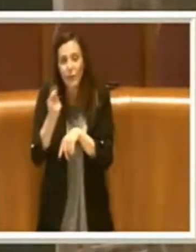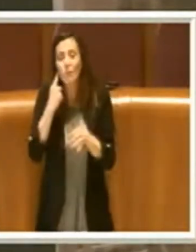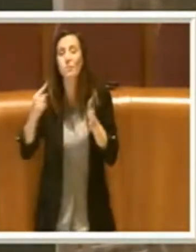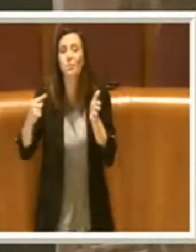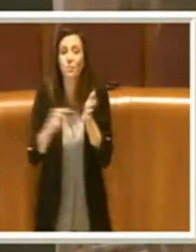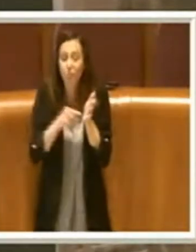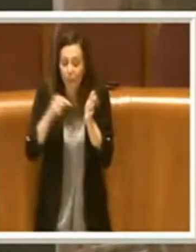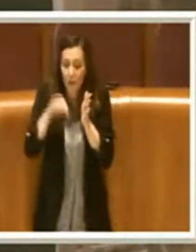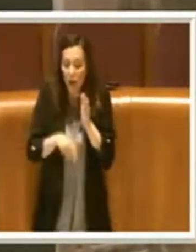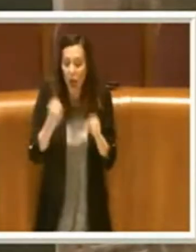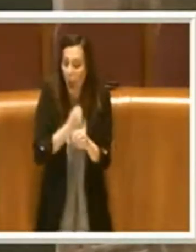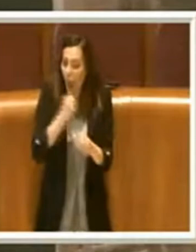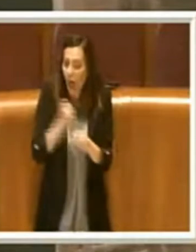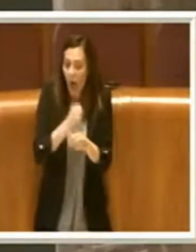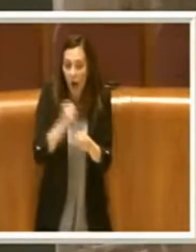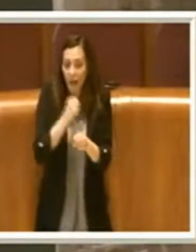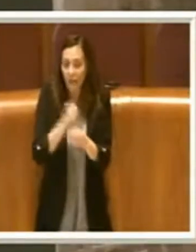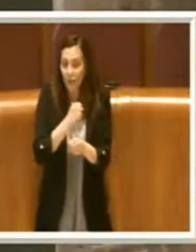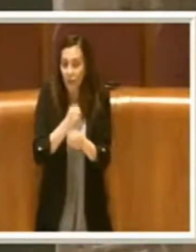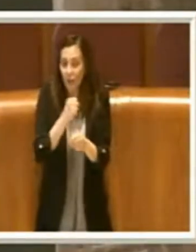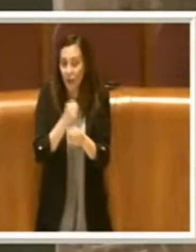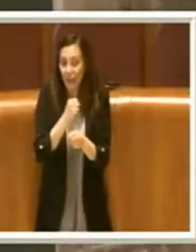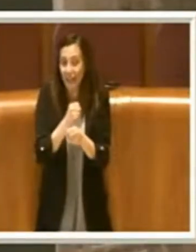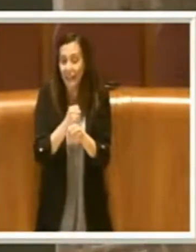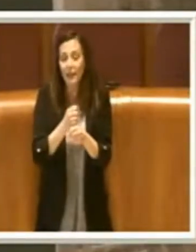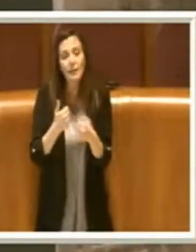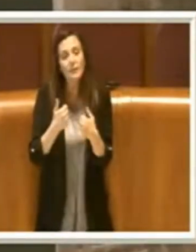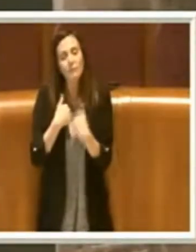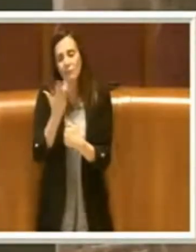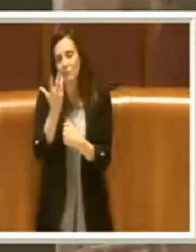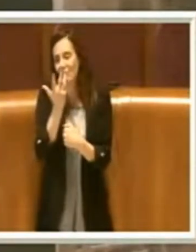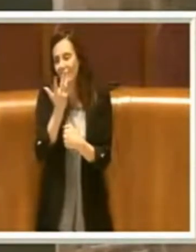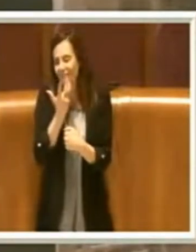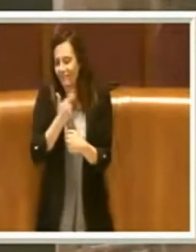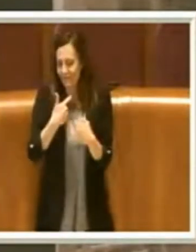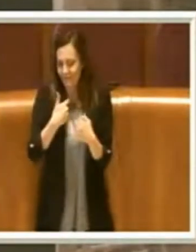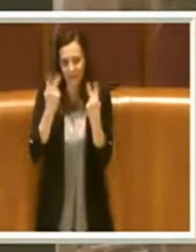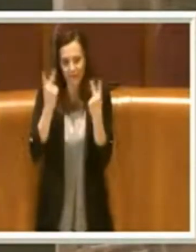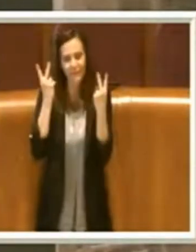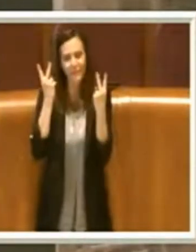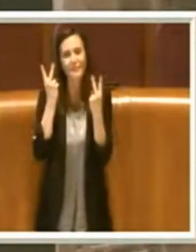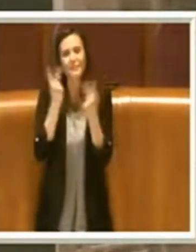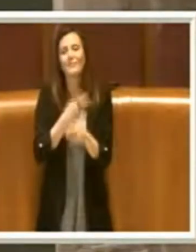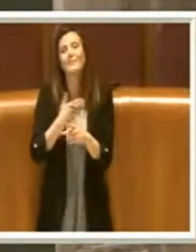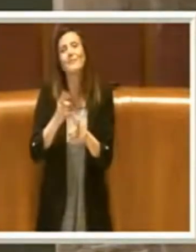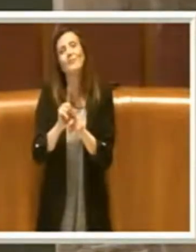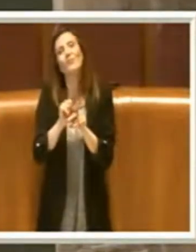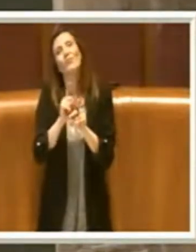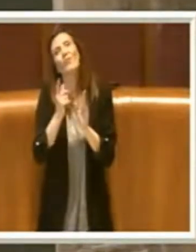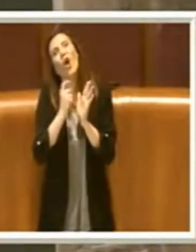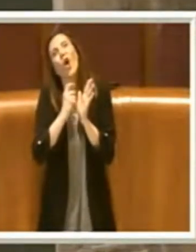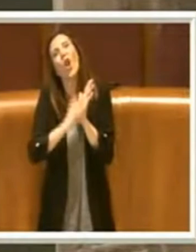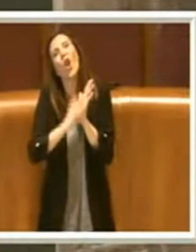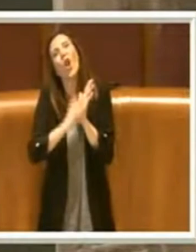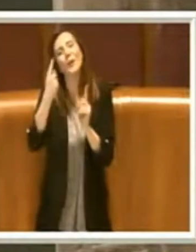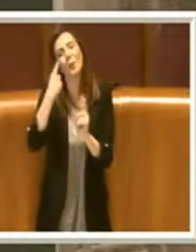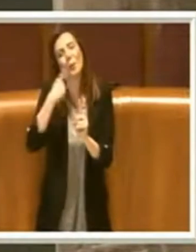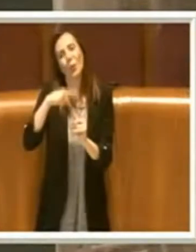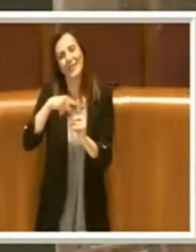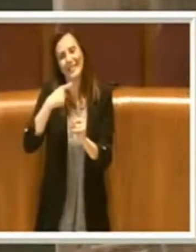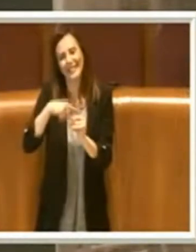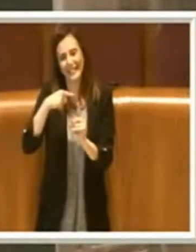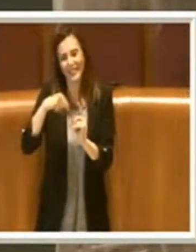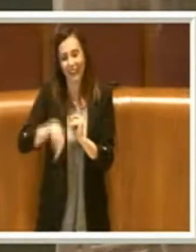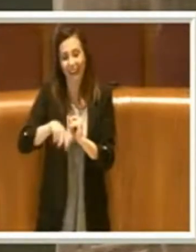ovviamente ecco io vorrei lasciare una nota positiva in tutta questa negatività che gli italiani